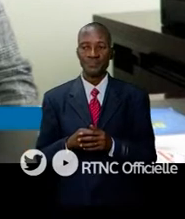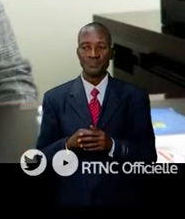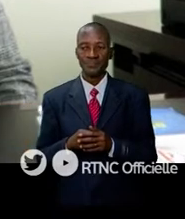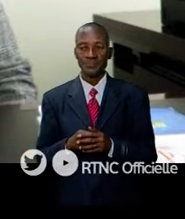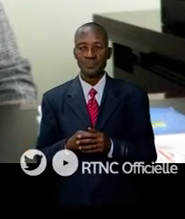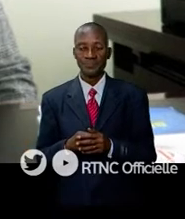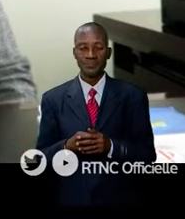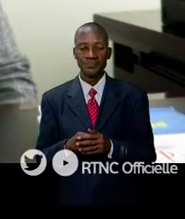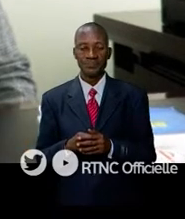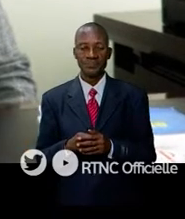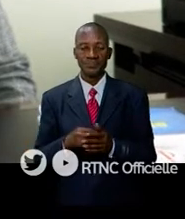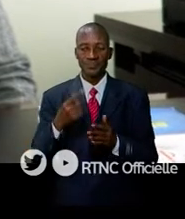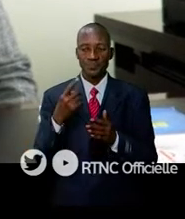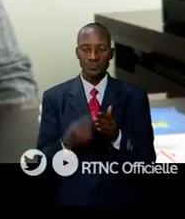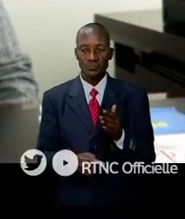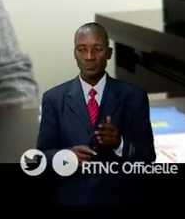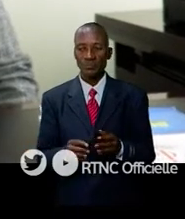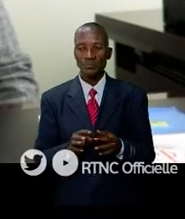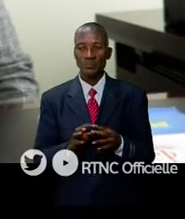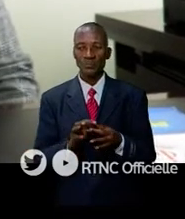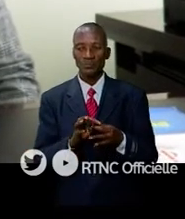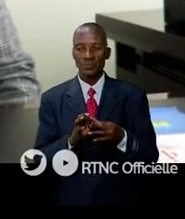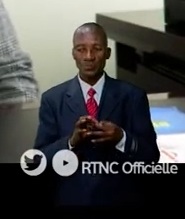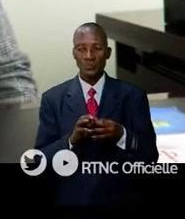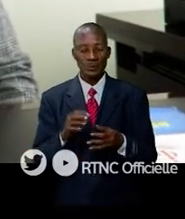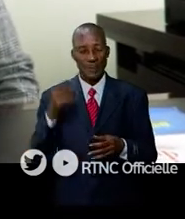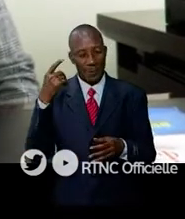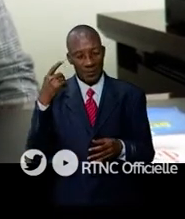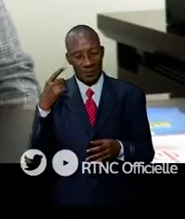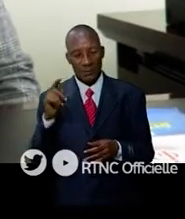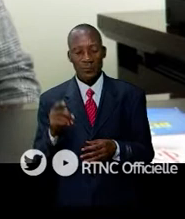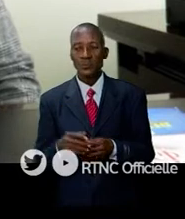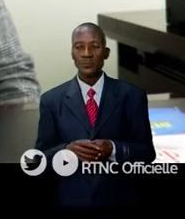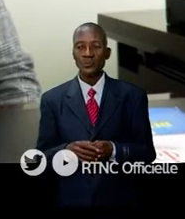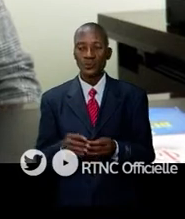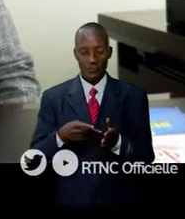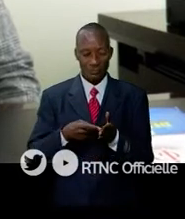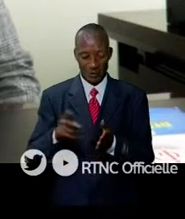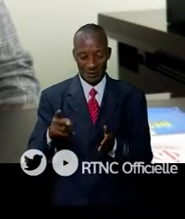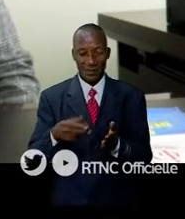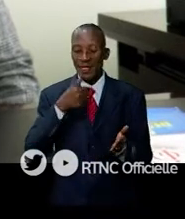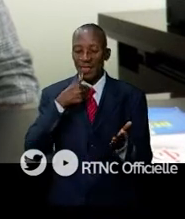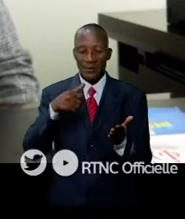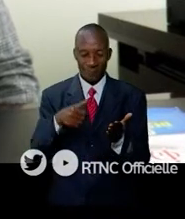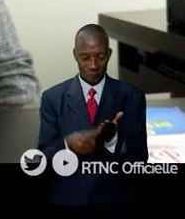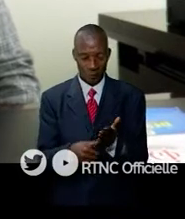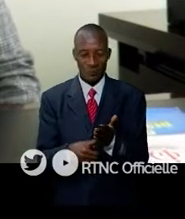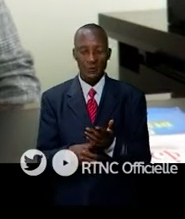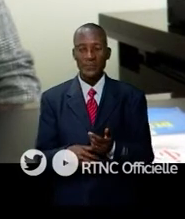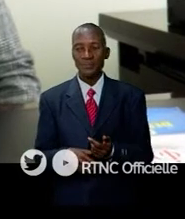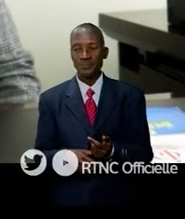029 relatif au deuxième acompte provisionnel de l'impôt sur le bénéfice et profit